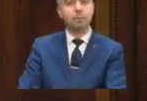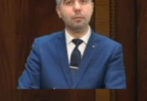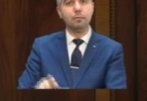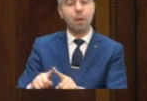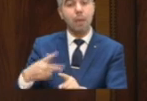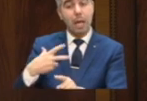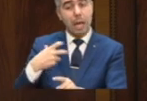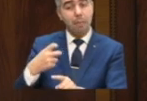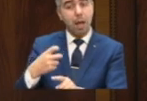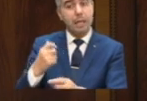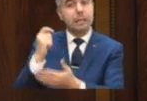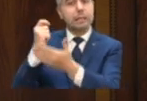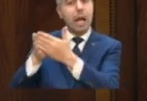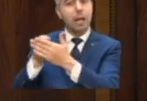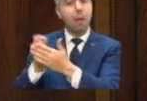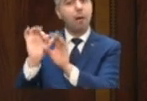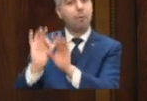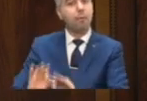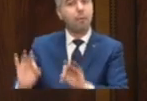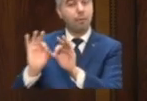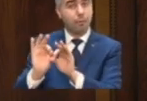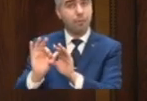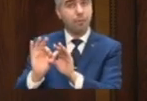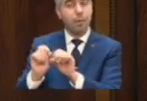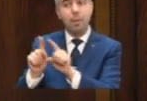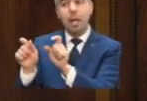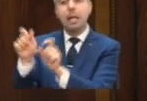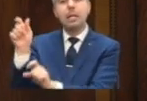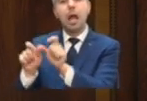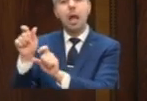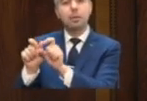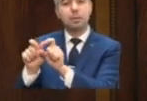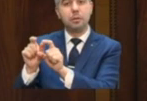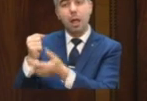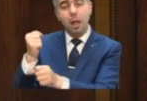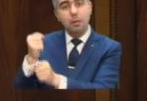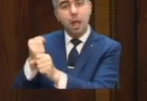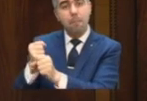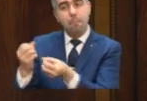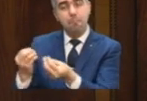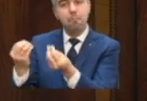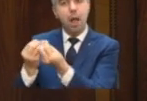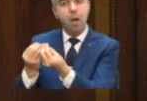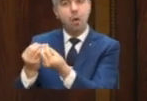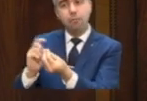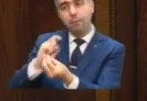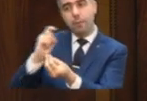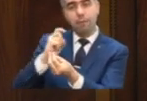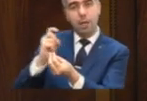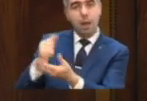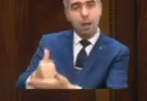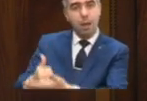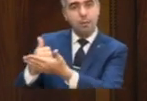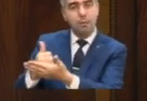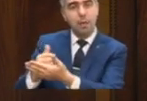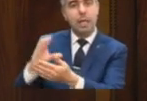كيربح وما كيأدي للدولة والو، ما كينصفش حتى الناس اللي كيشتغلوا عنده واللي يعني بالإدلاء